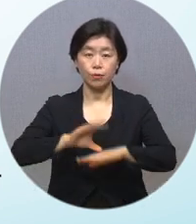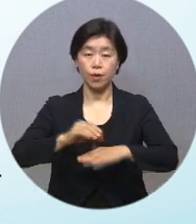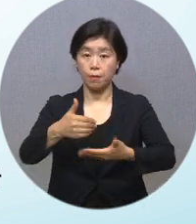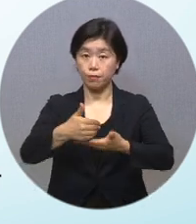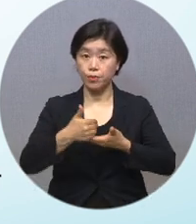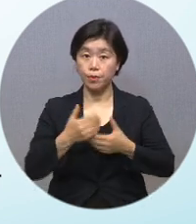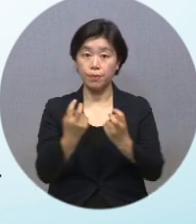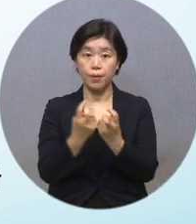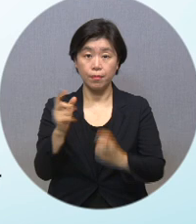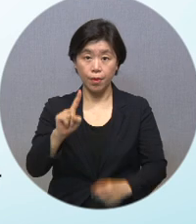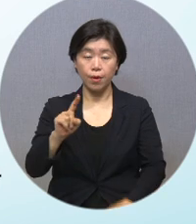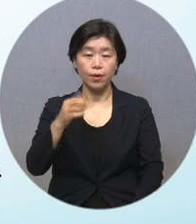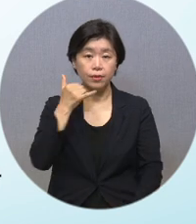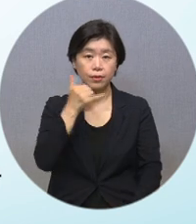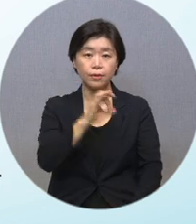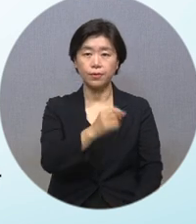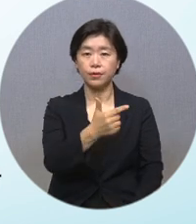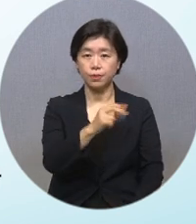방법은 전화번호